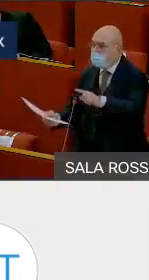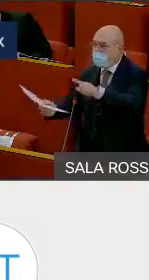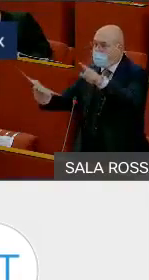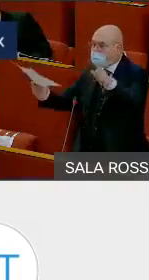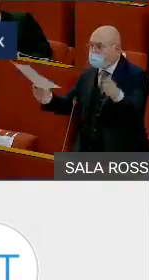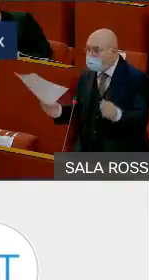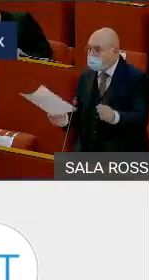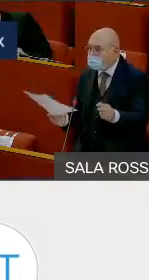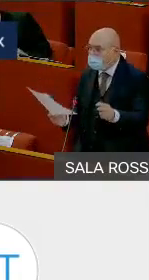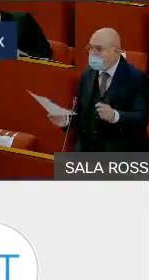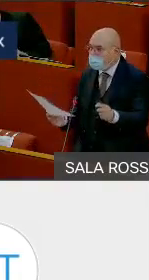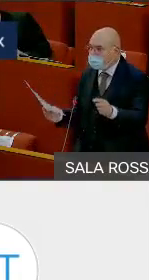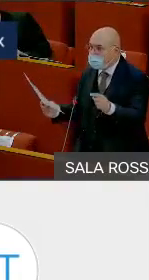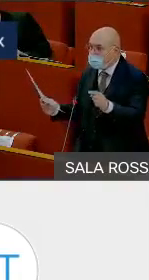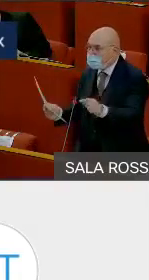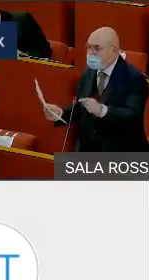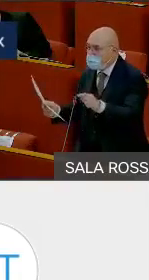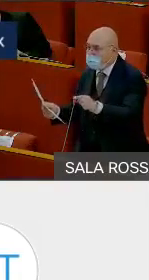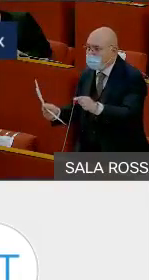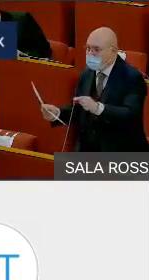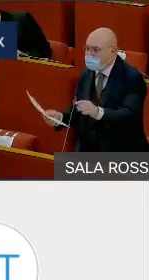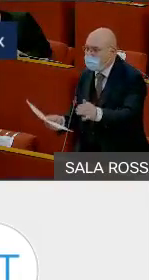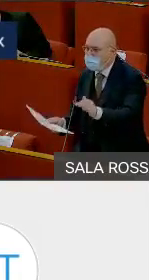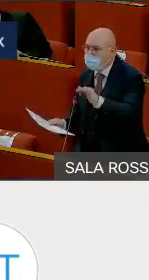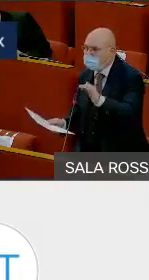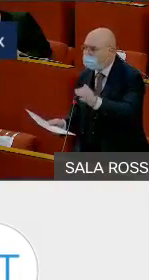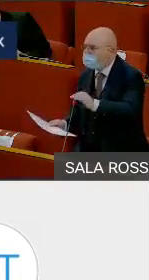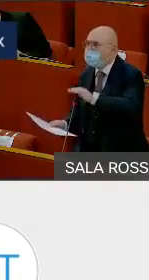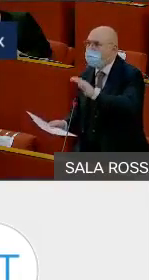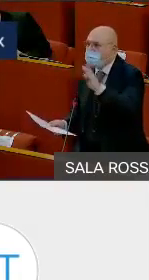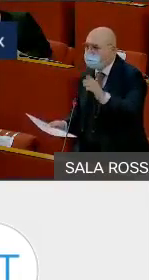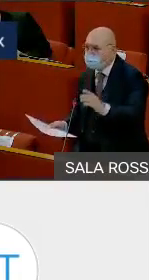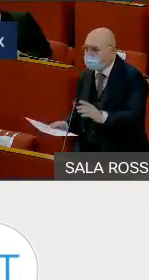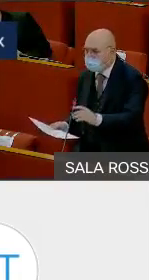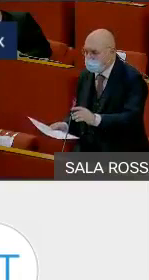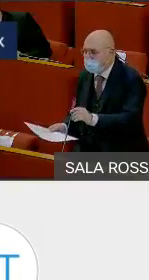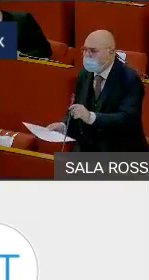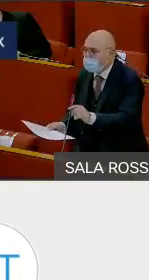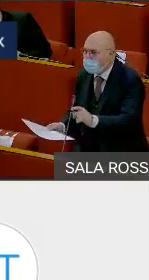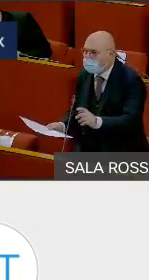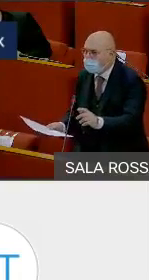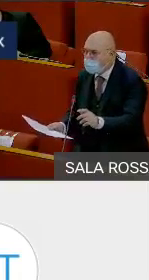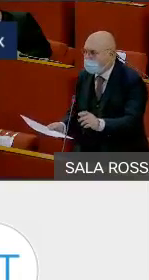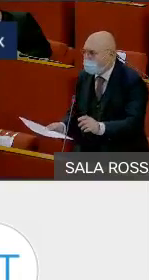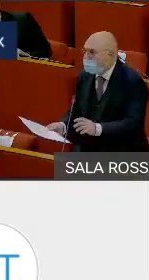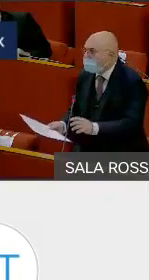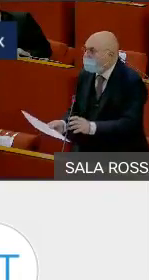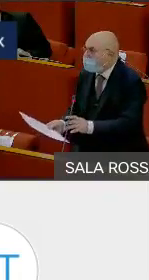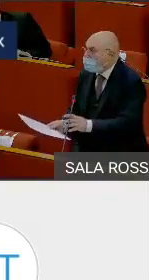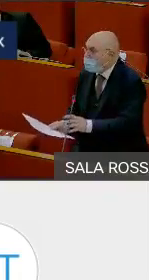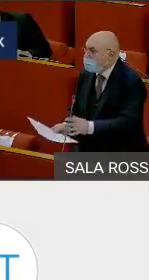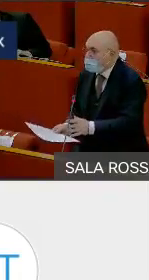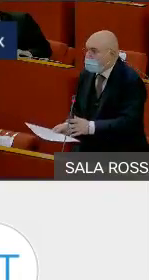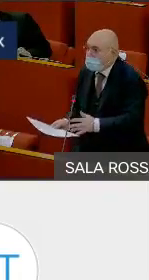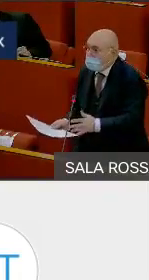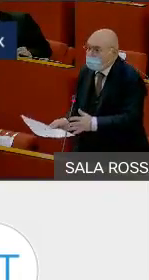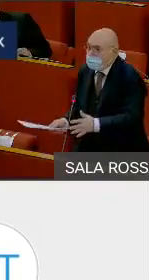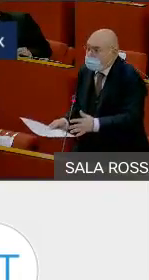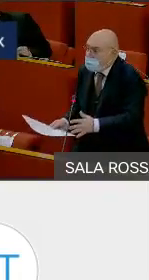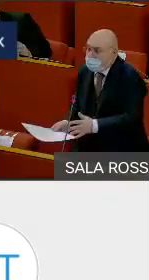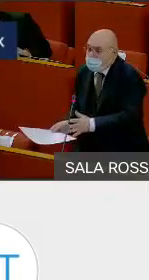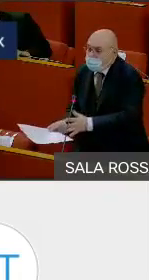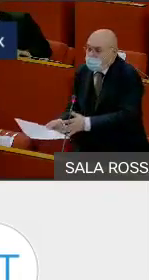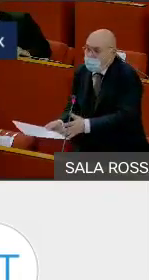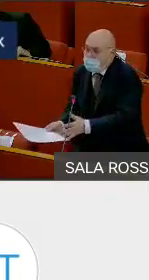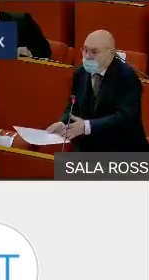quella estensione territoriale sia possibile fare un'attività 4.0 6.0 quello che si vuole che il proprietario